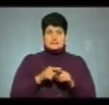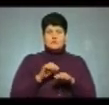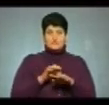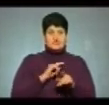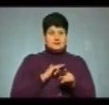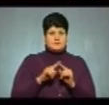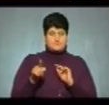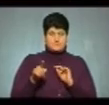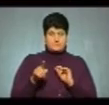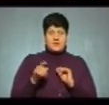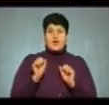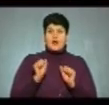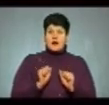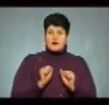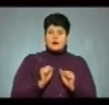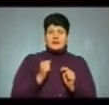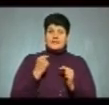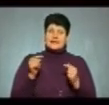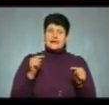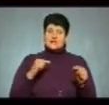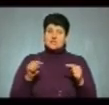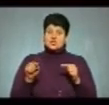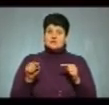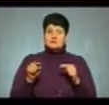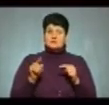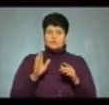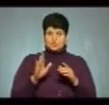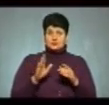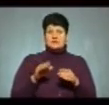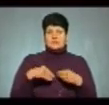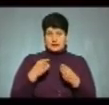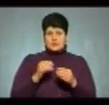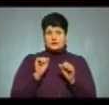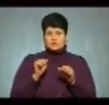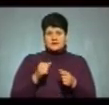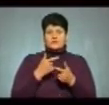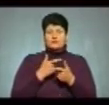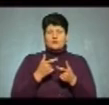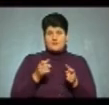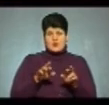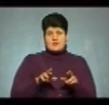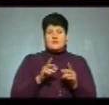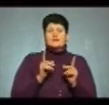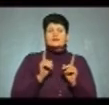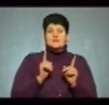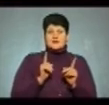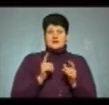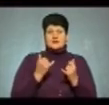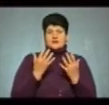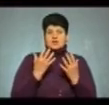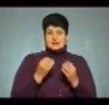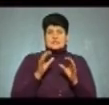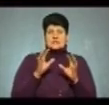набагато скоріше. А інші, до інших буде доведена ця можливість інформування. Навіть цей сам на сьогоднішній день